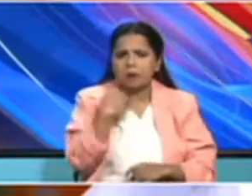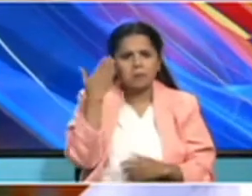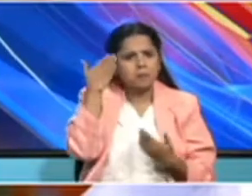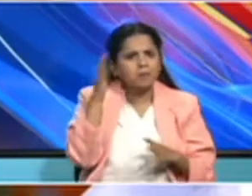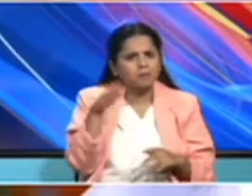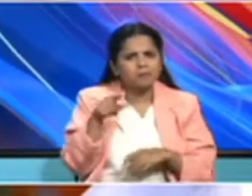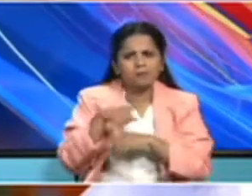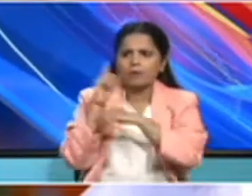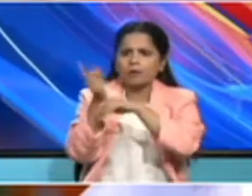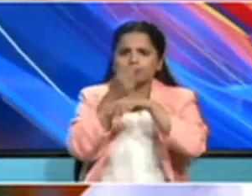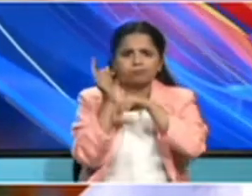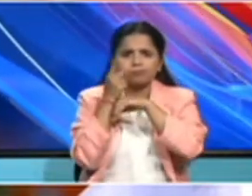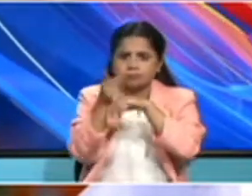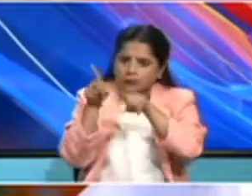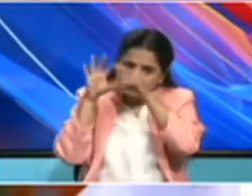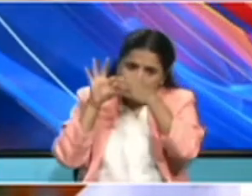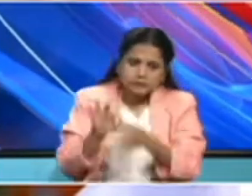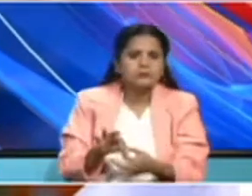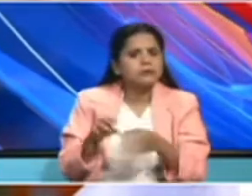ड्रोन की तरह ही